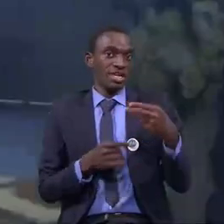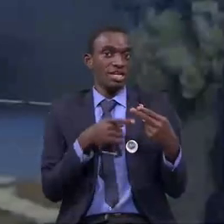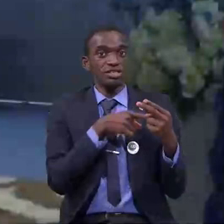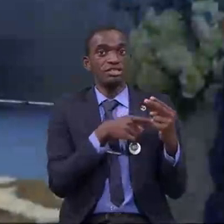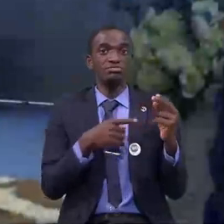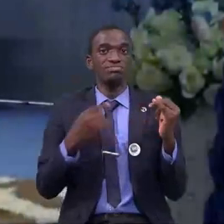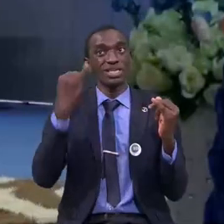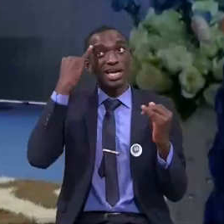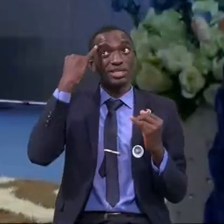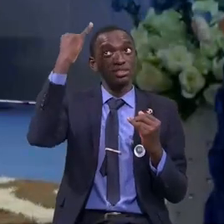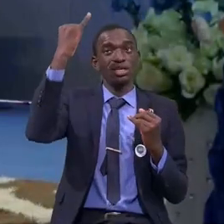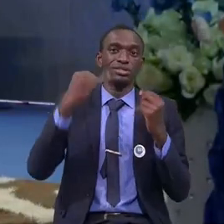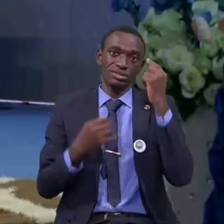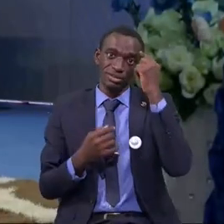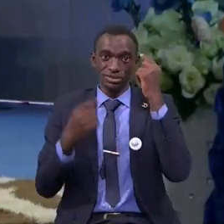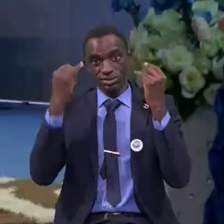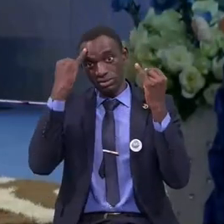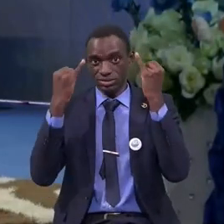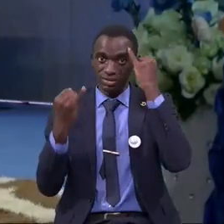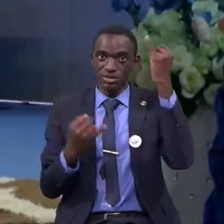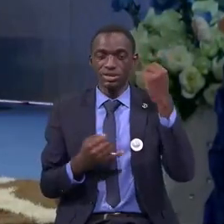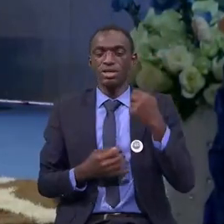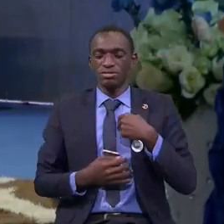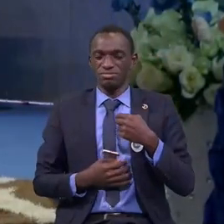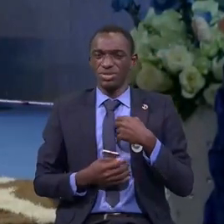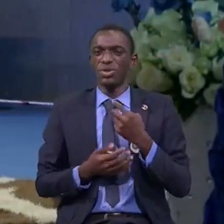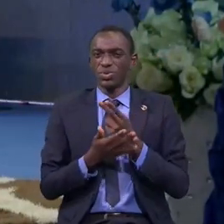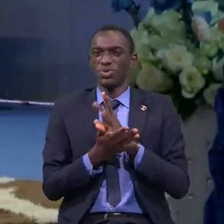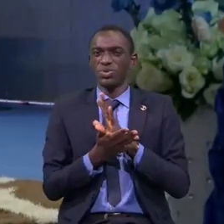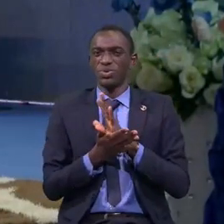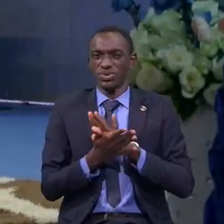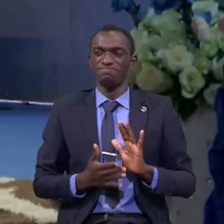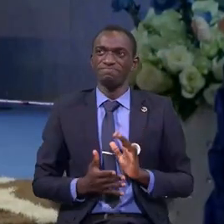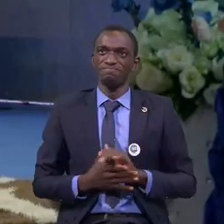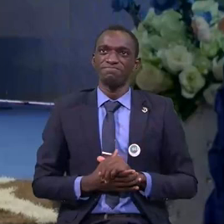Et Ésaïe trimbalait la notion. Ah, je suis blanc.